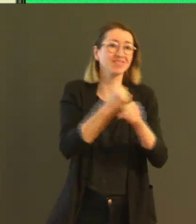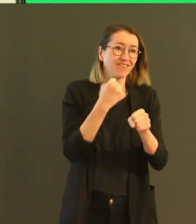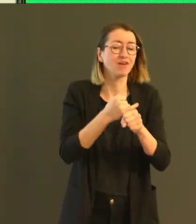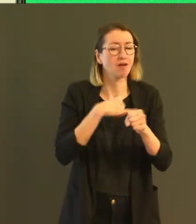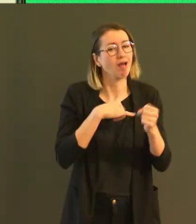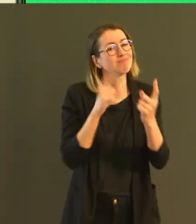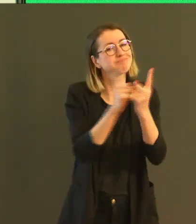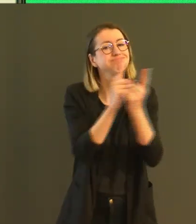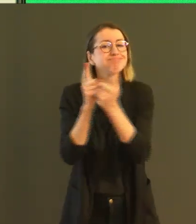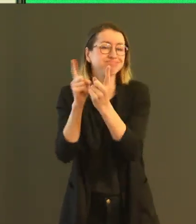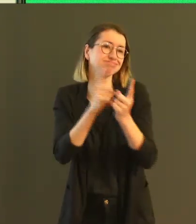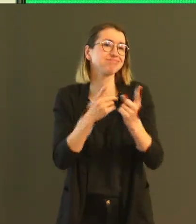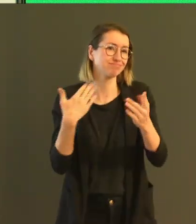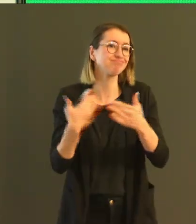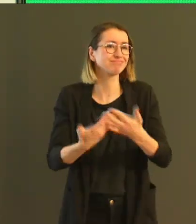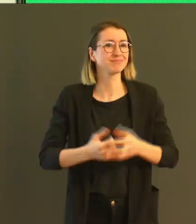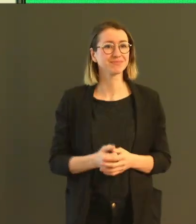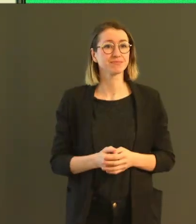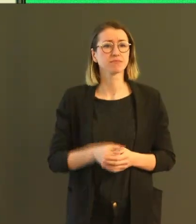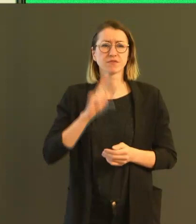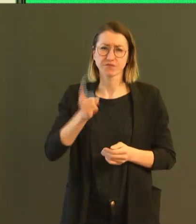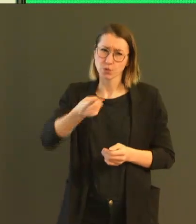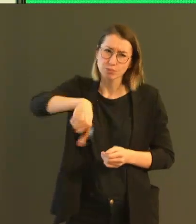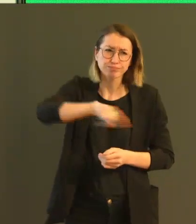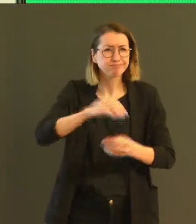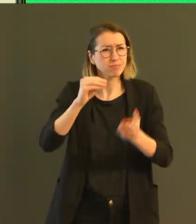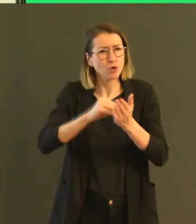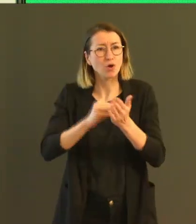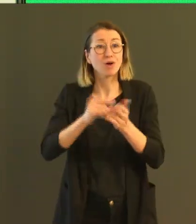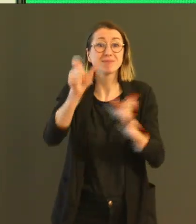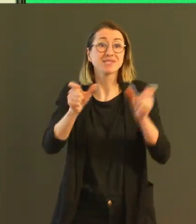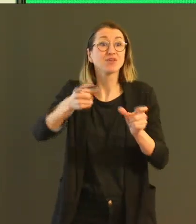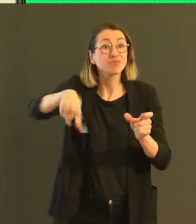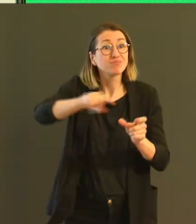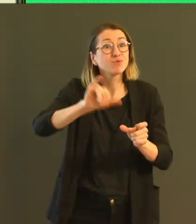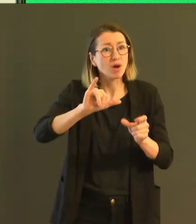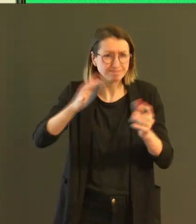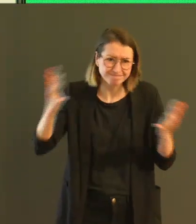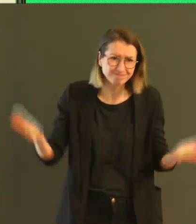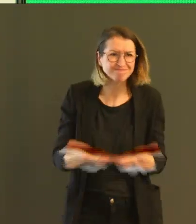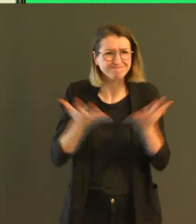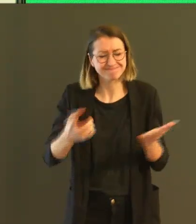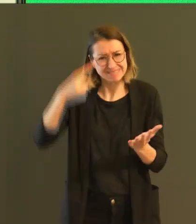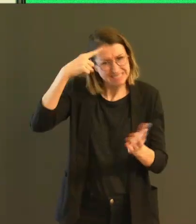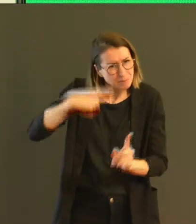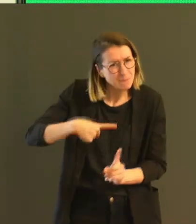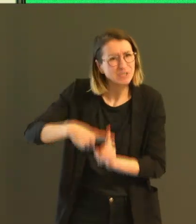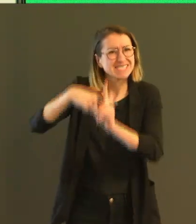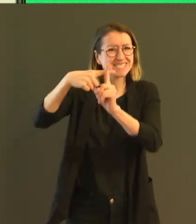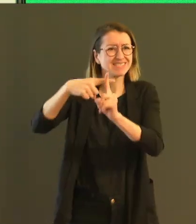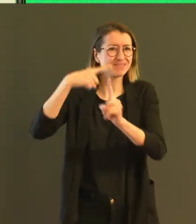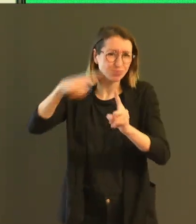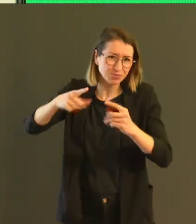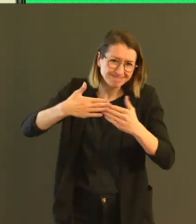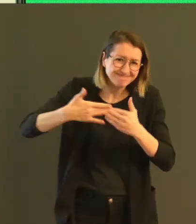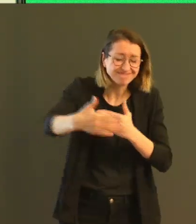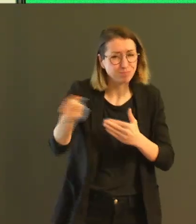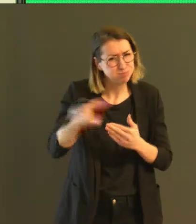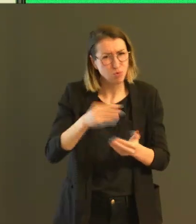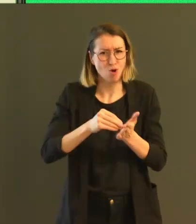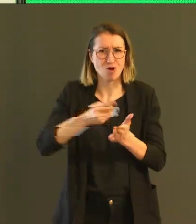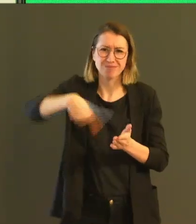pour pouvoir agir ensemble de manière responsable face à cette situation les semaine